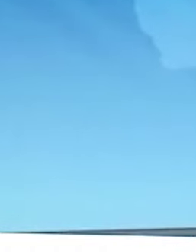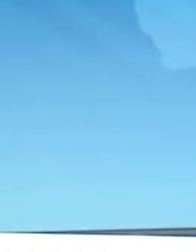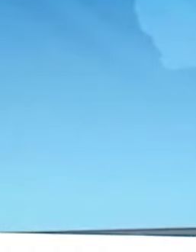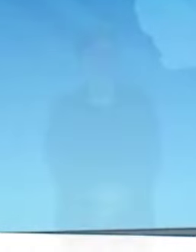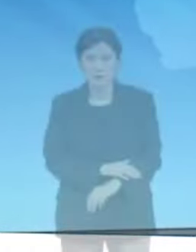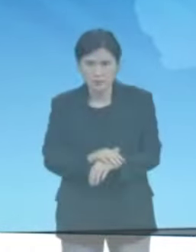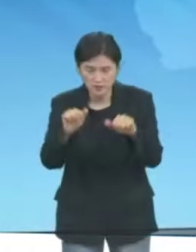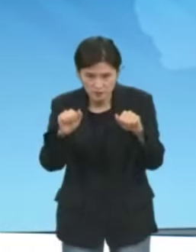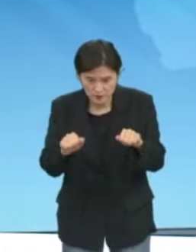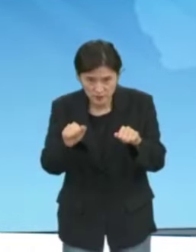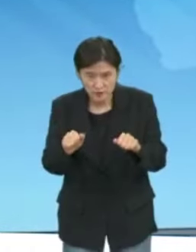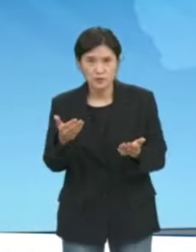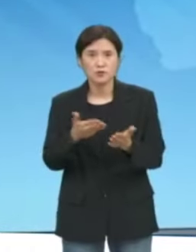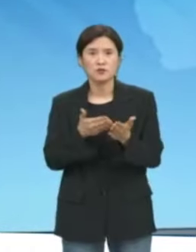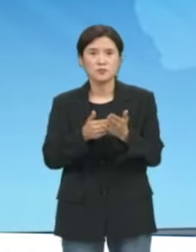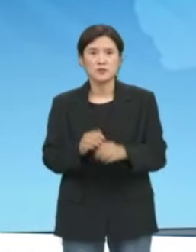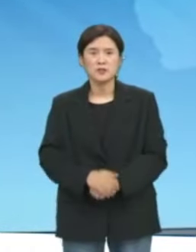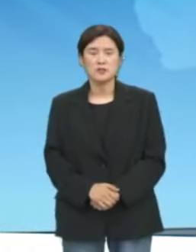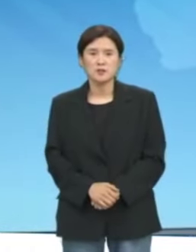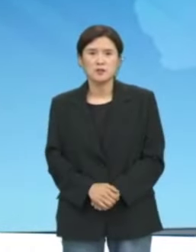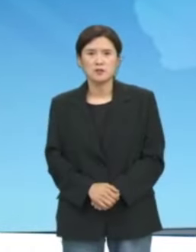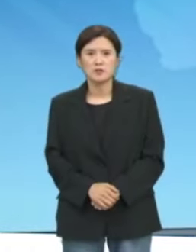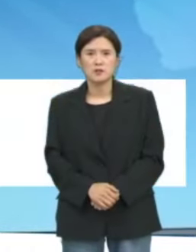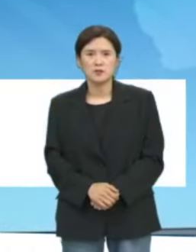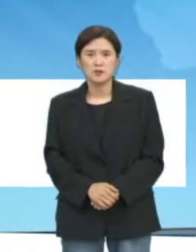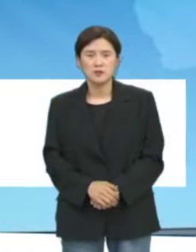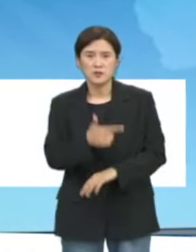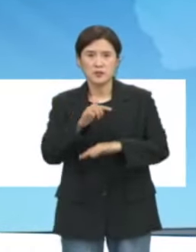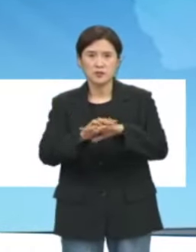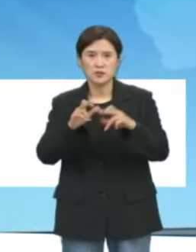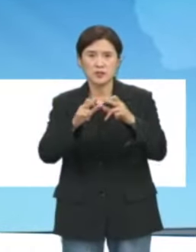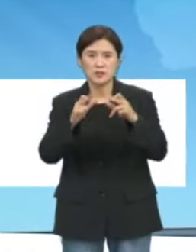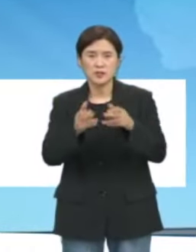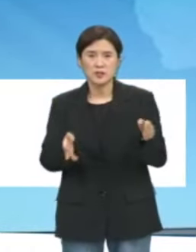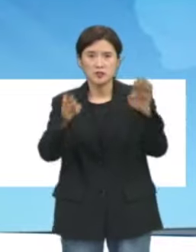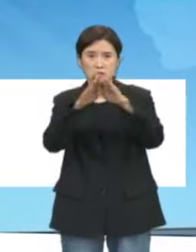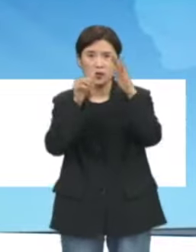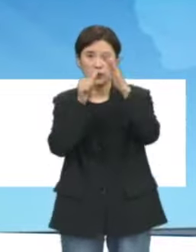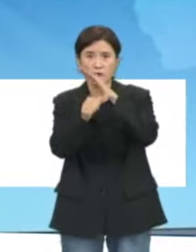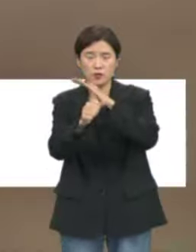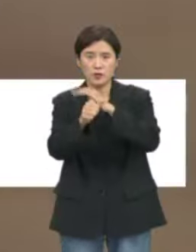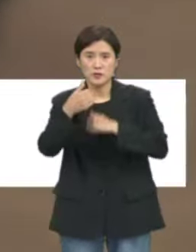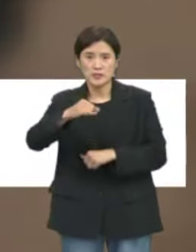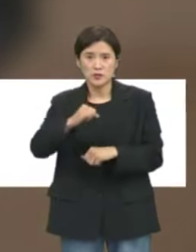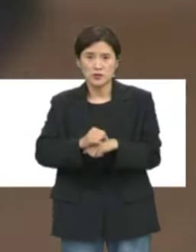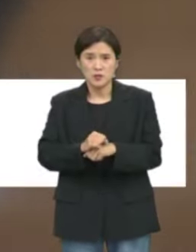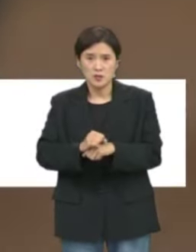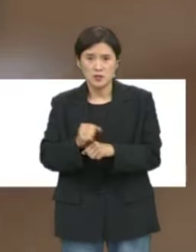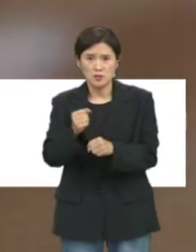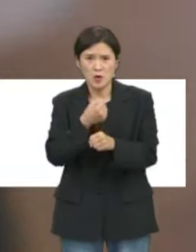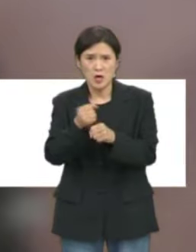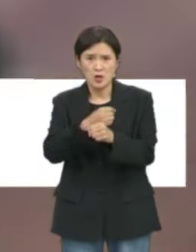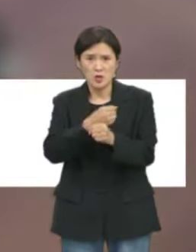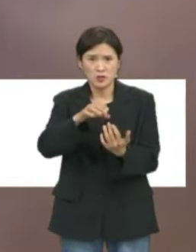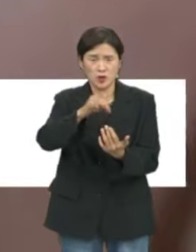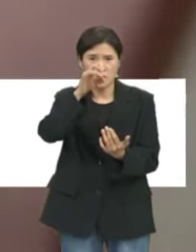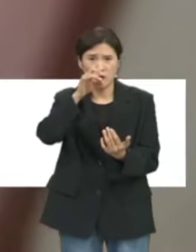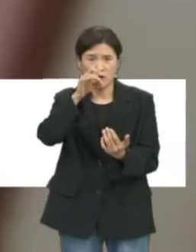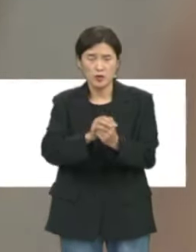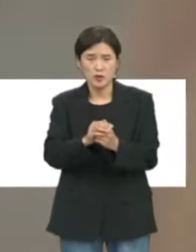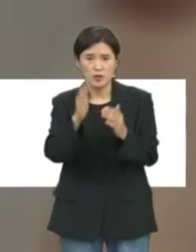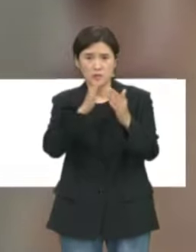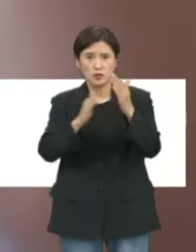여러분 안녕하십니까 TJB 뉴스입니다 대전에 한 장애인 시설 대표가 자녀를 특해 채용한 뒤 부적절한 방법으로